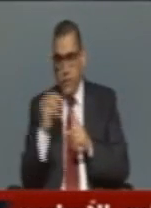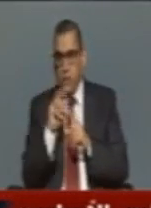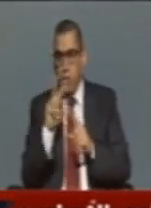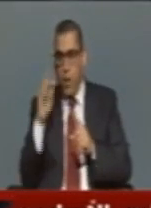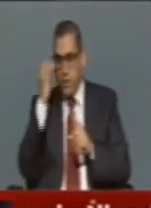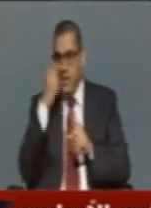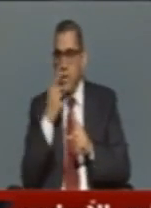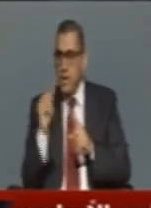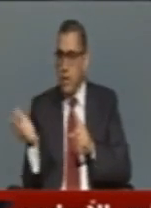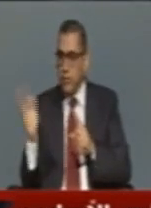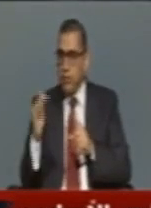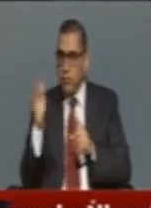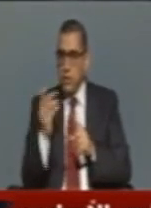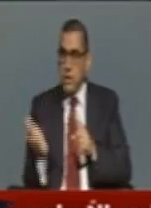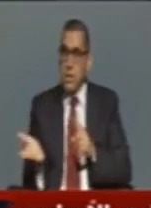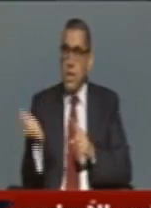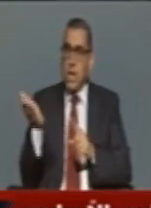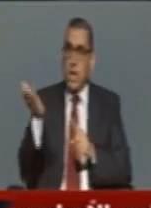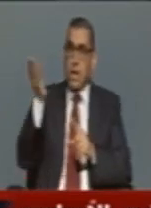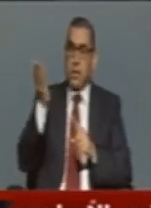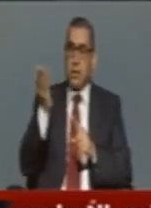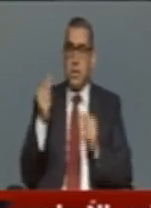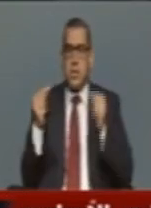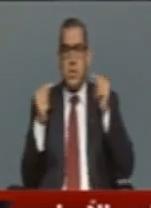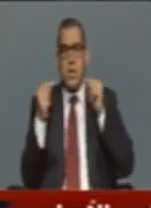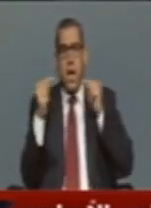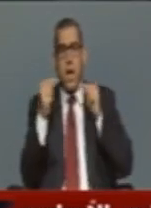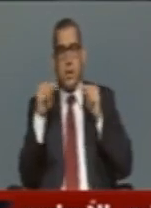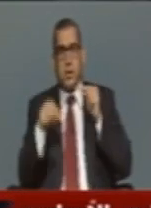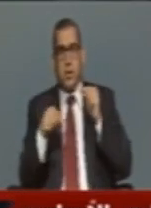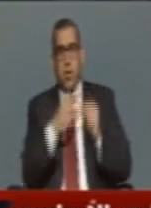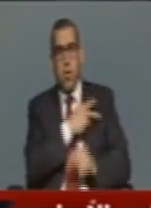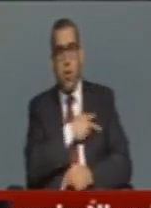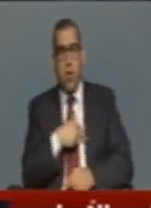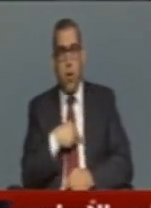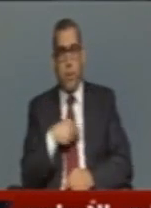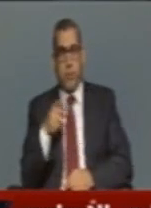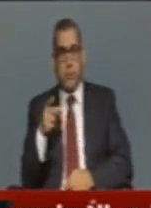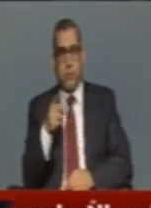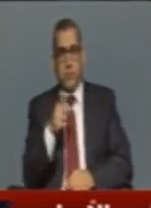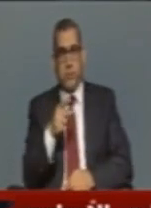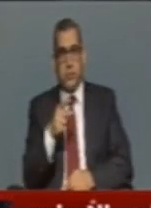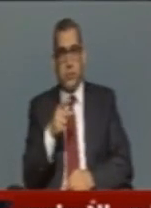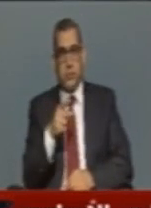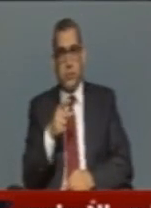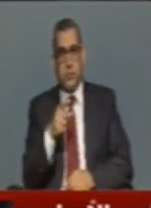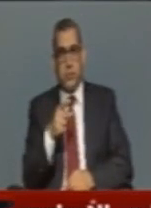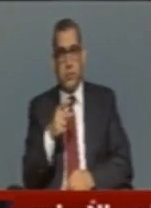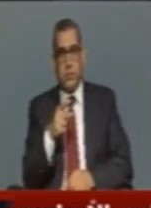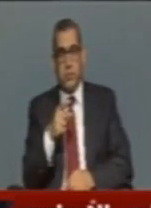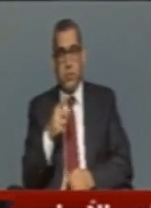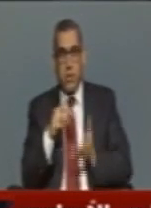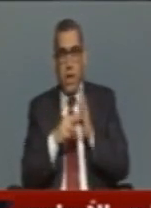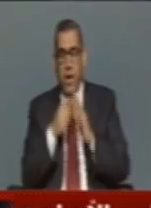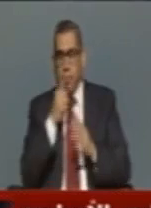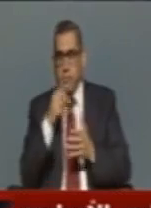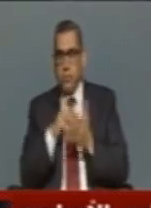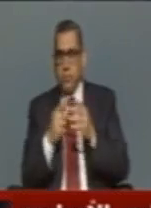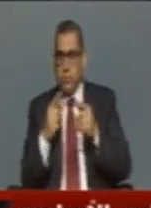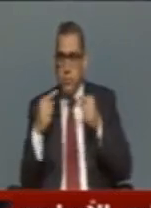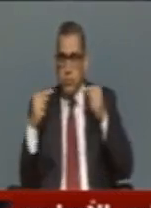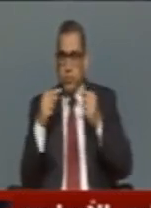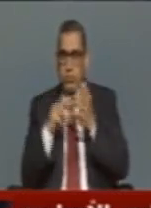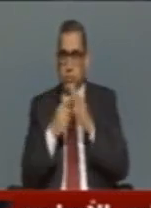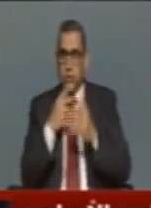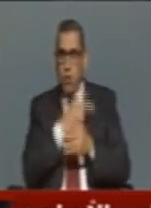هو التحدي ده، هل الدولة قبل لمجابهته ولا لا؟ صحيح. انا بكلمكم بصراحة، مش